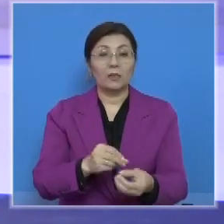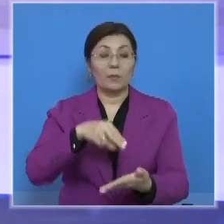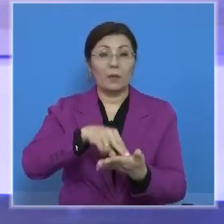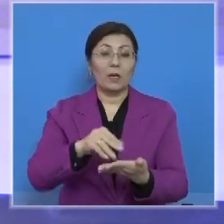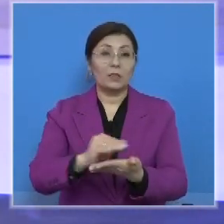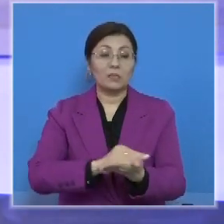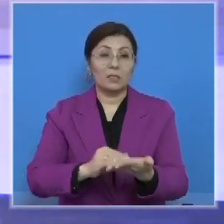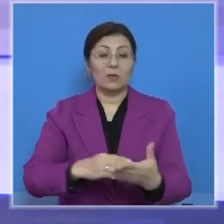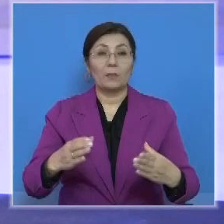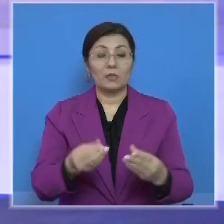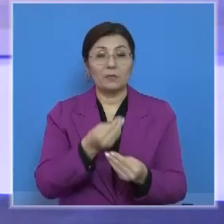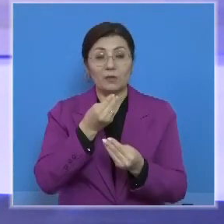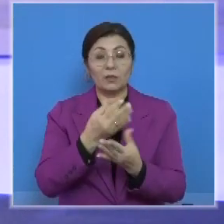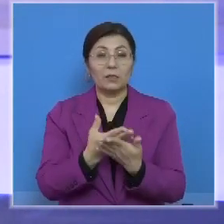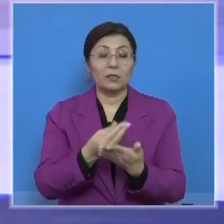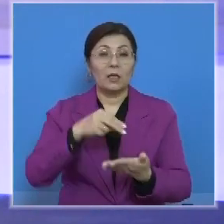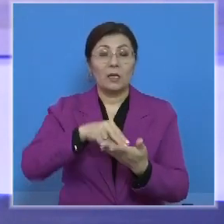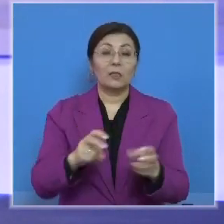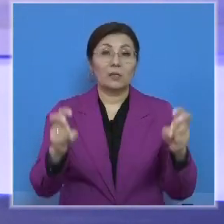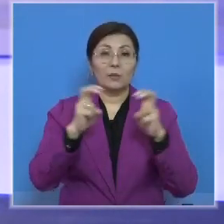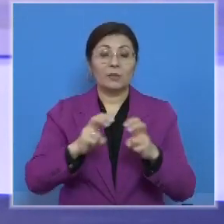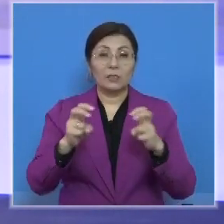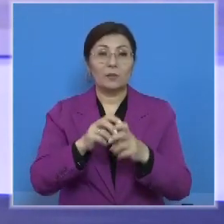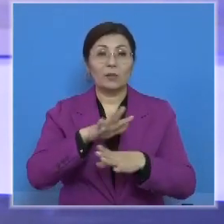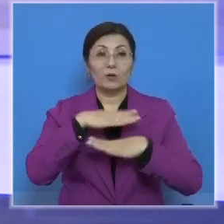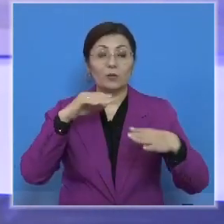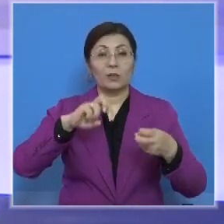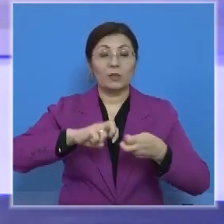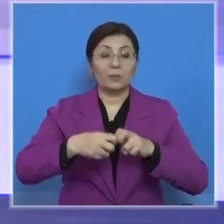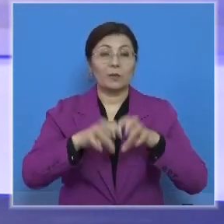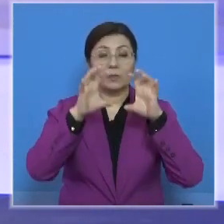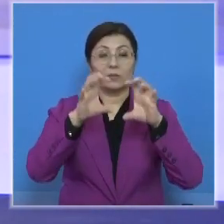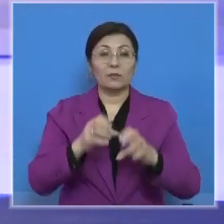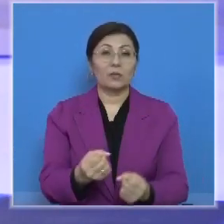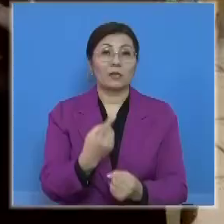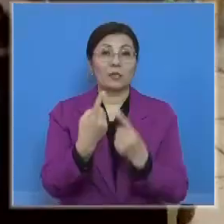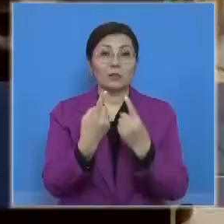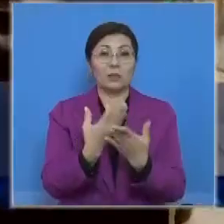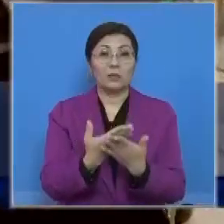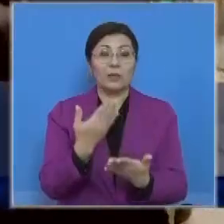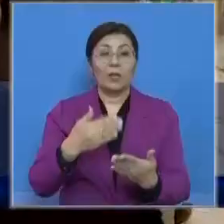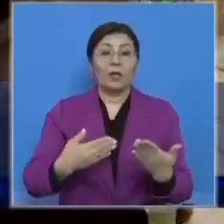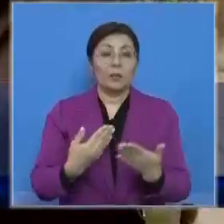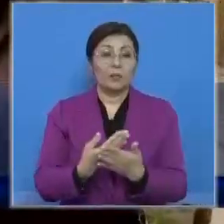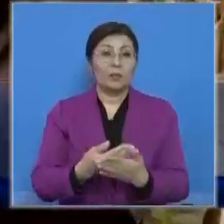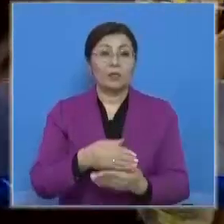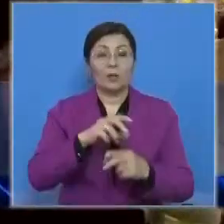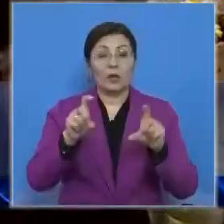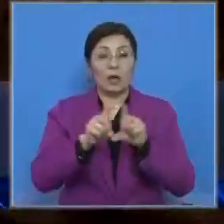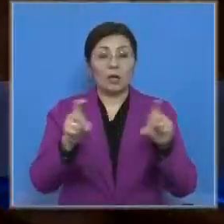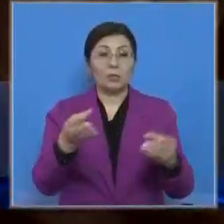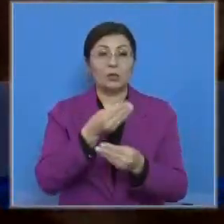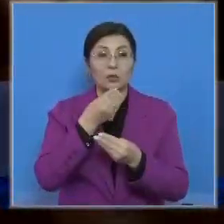белгіленген әлеуметтік тауарлардың құнын тексерді. Бір қатар заңбұзушылықтарды да анықтады. Жыл алдында азық-түлік